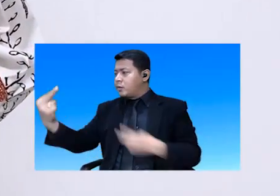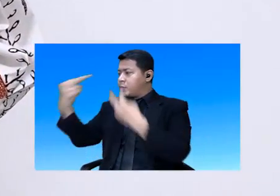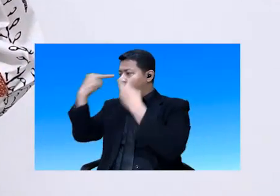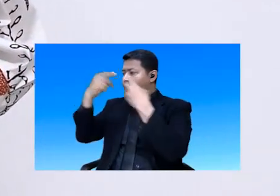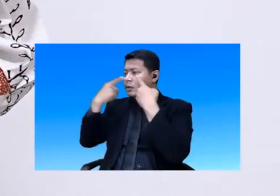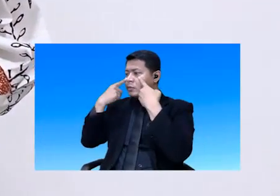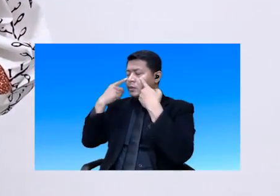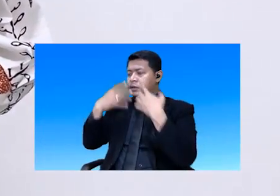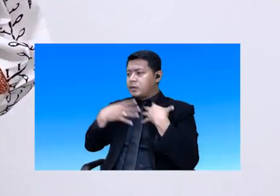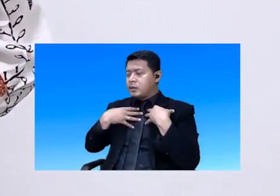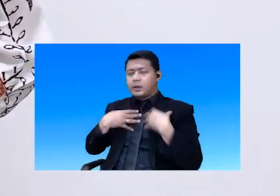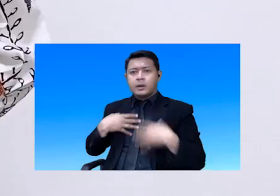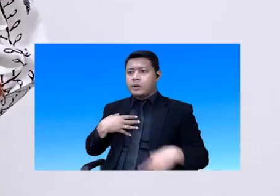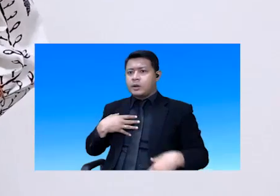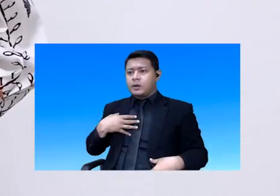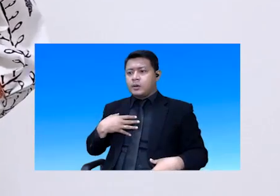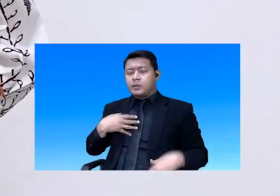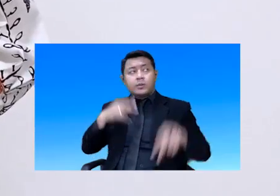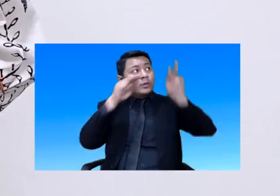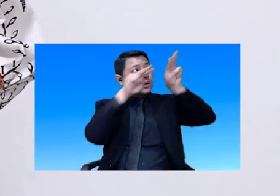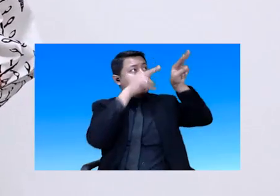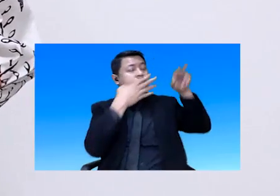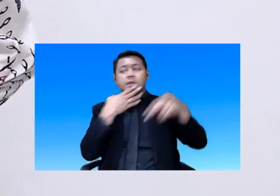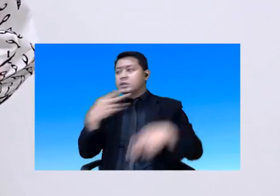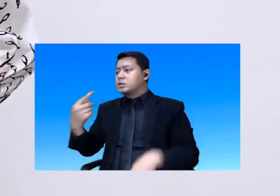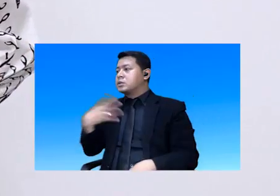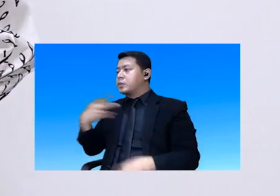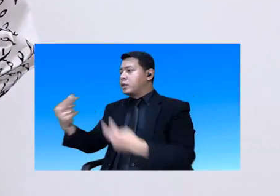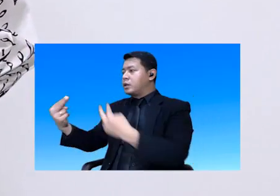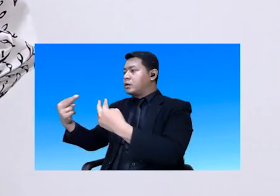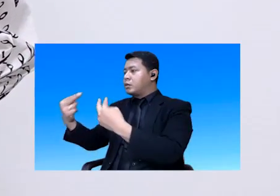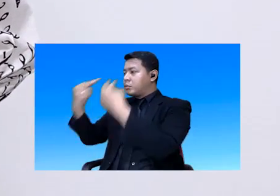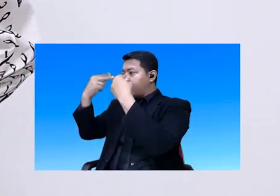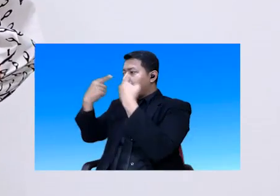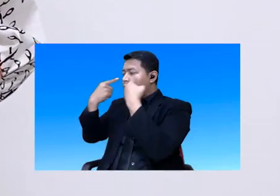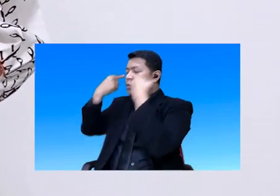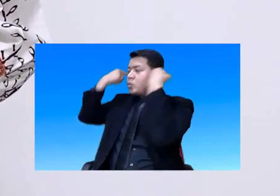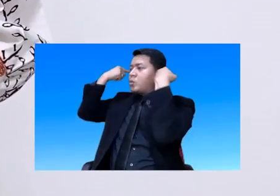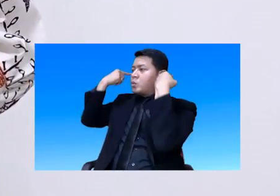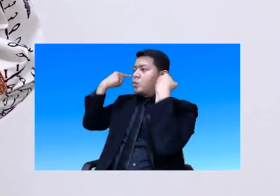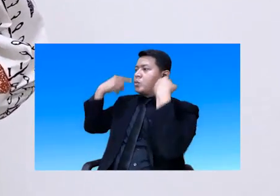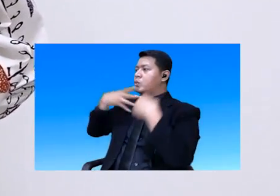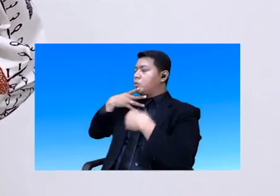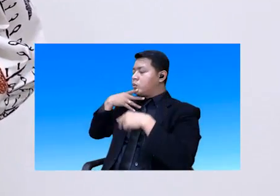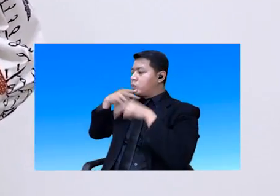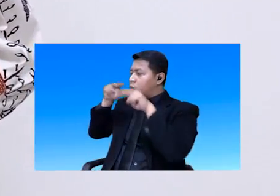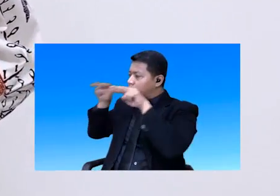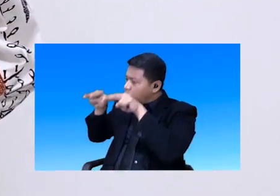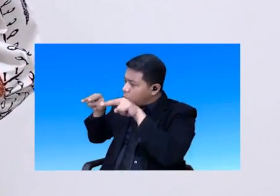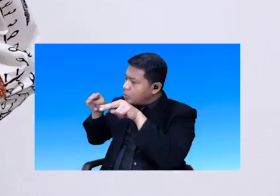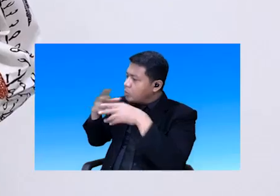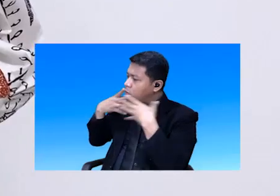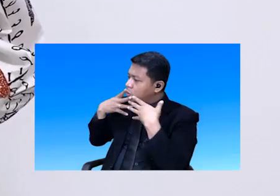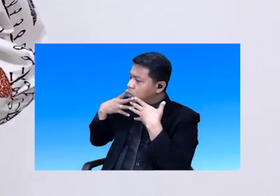saya, itu seperti menembus ke hati saya. Dan saya merasa satu hal yang luar biasa. Saya tidak